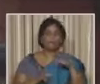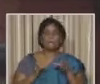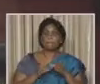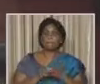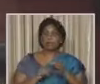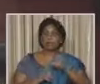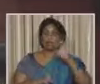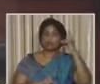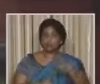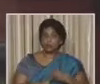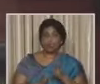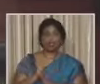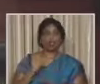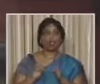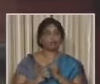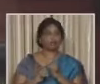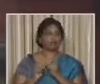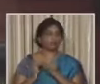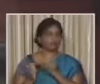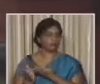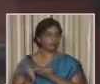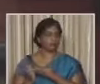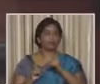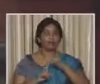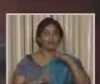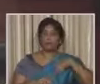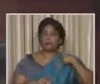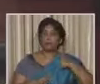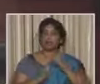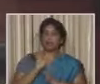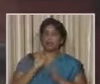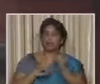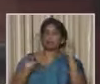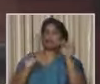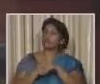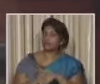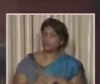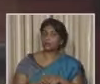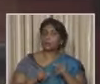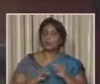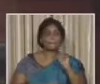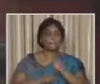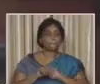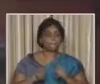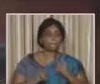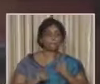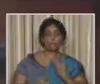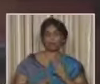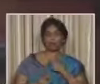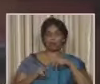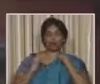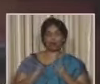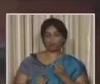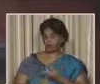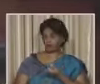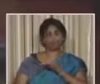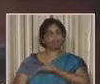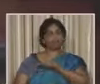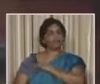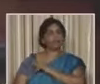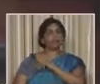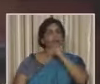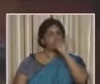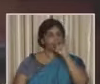பிரதிநிதித்துவம் செய்கின்றார். அவருடைய கட்சியின் உபத்தலைவர் அமைச்சர், அவருடைய கட்சியின் பிரதானிகள் அமைச்சர்கள். இந்த